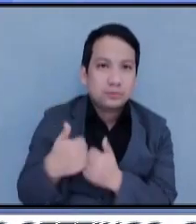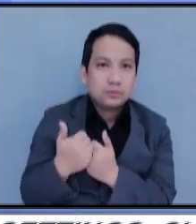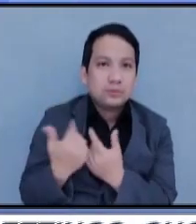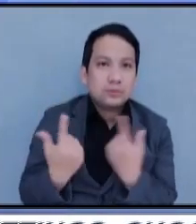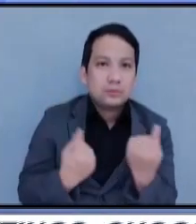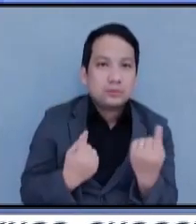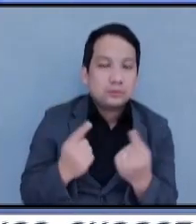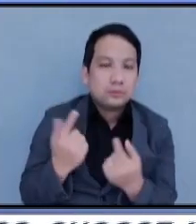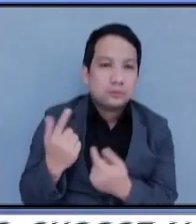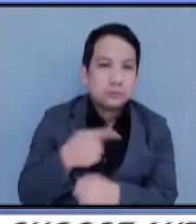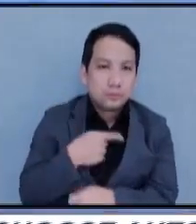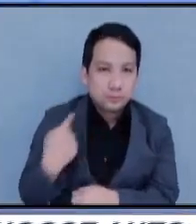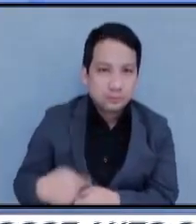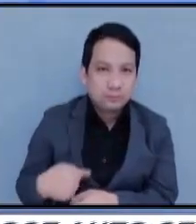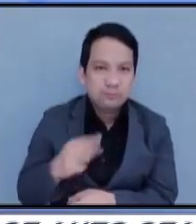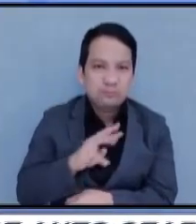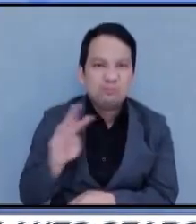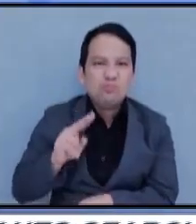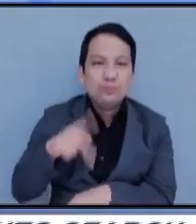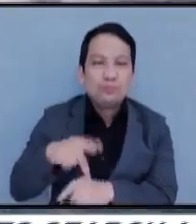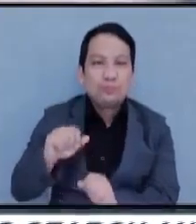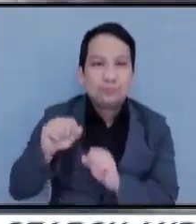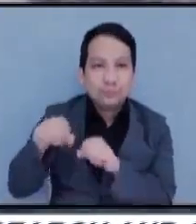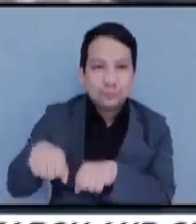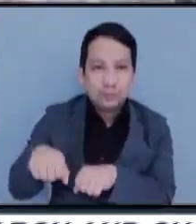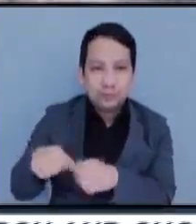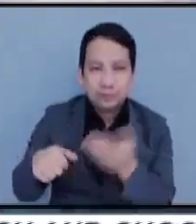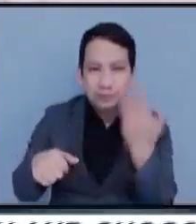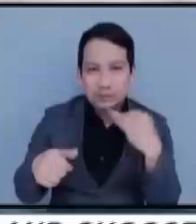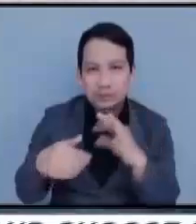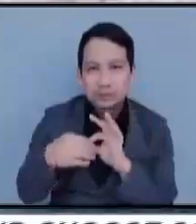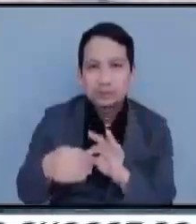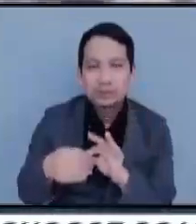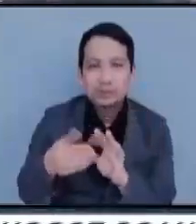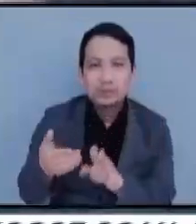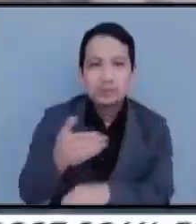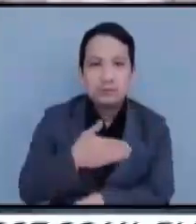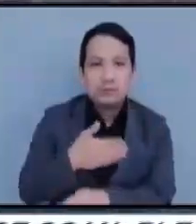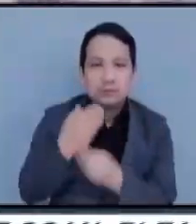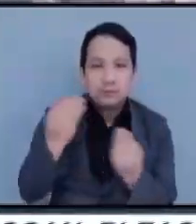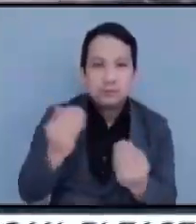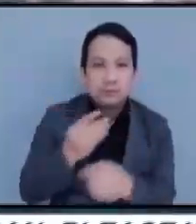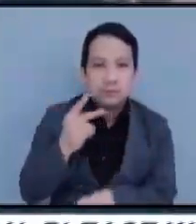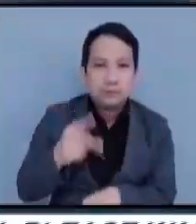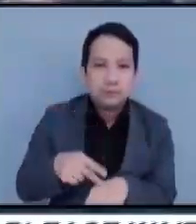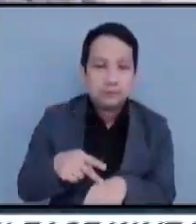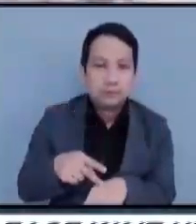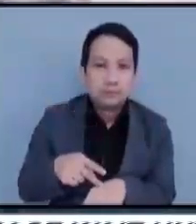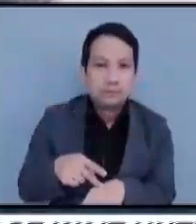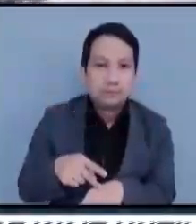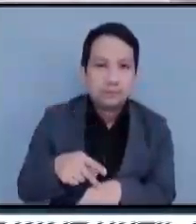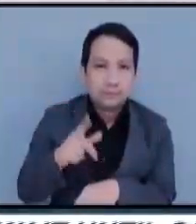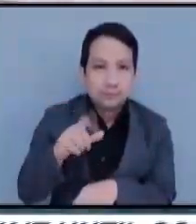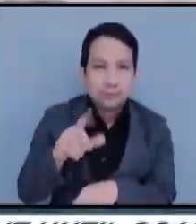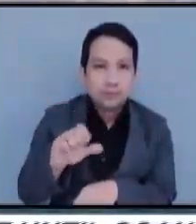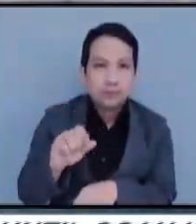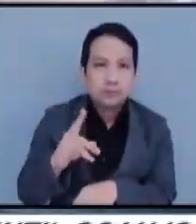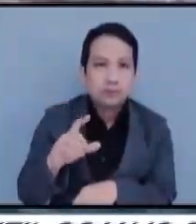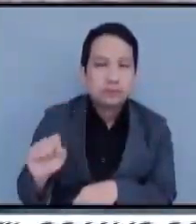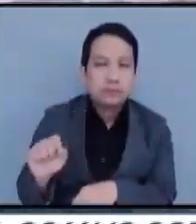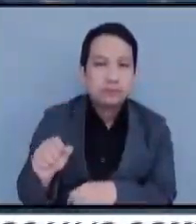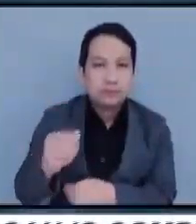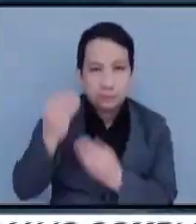China sa West Philippine Sea. Narawagan si British Ambassador to the Philippines, Laure Bofills, na sundin